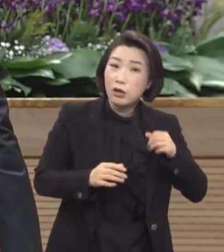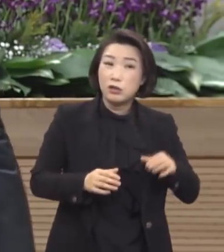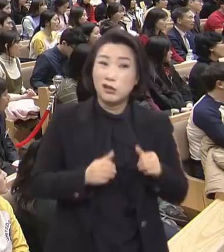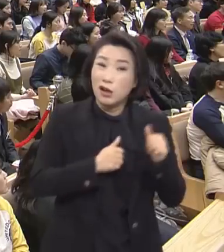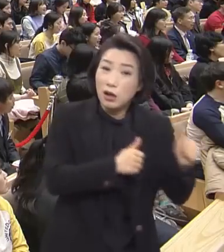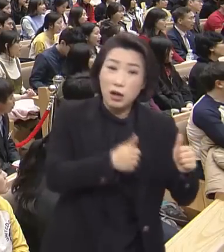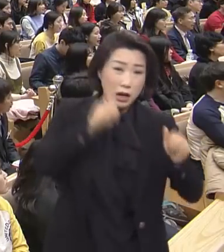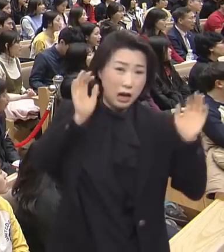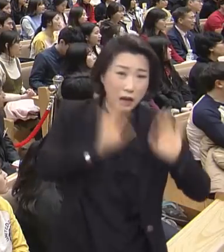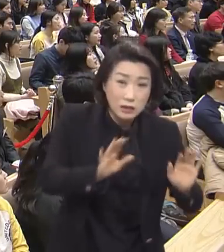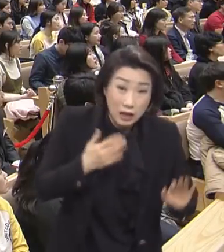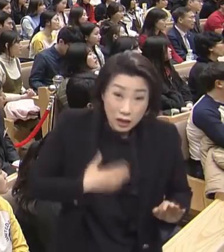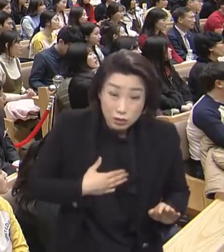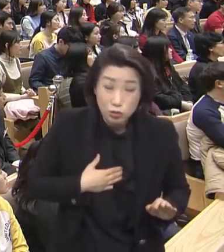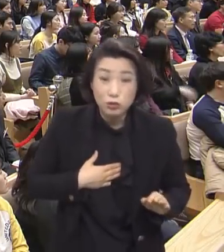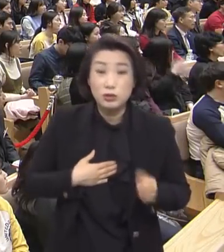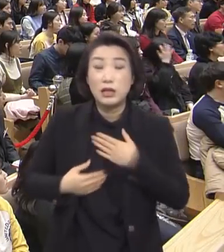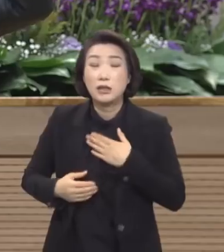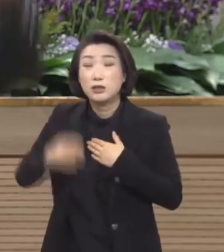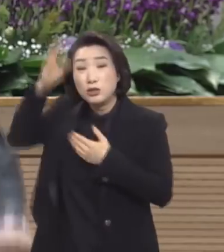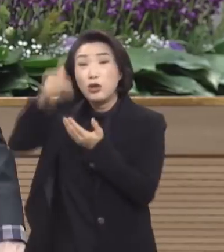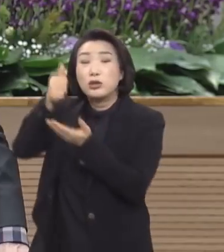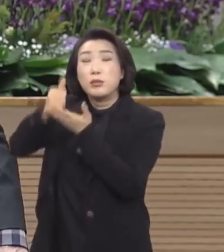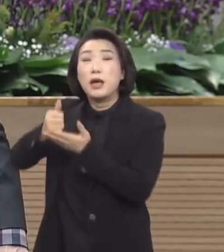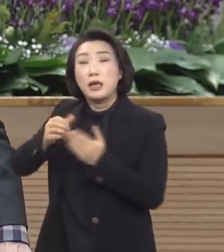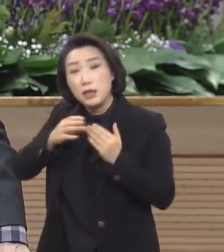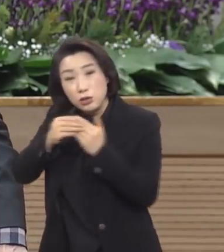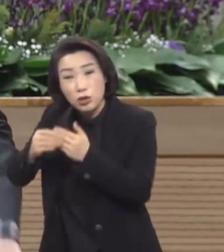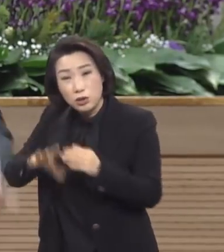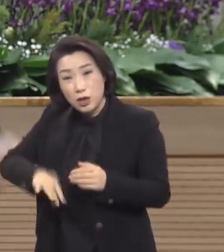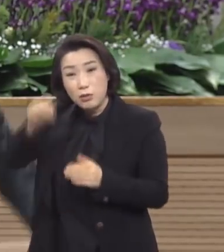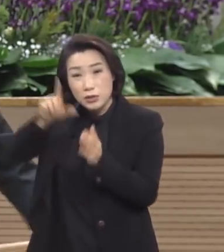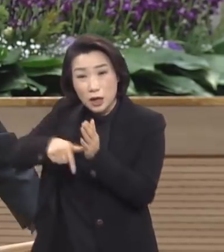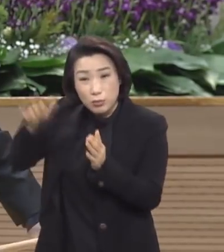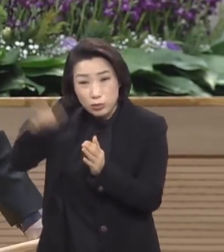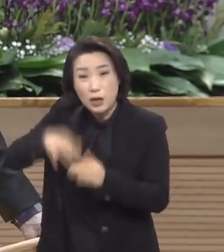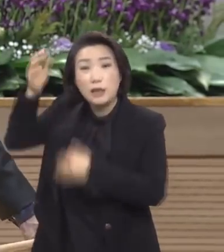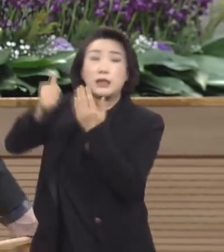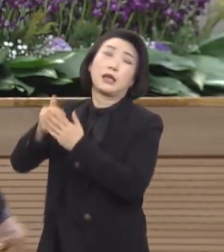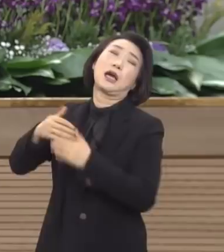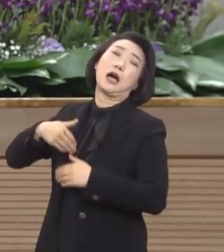않는다. 나는 성령에 이끌려 첫 시간부터 하나님께 간다.